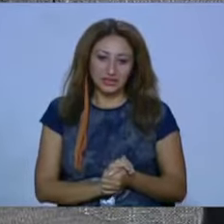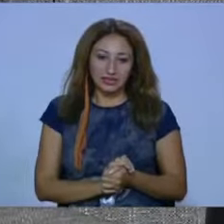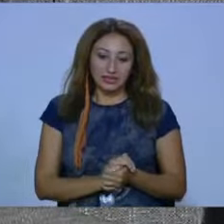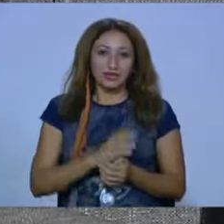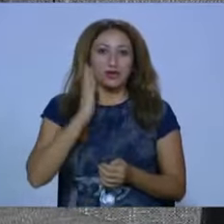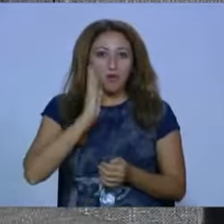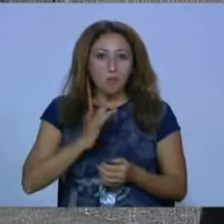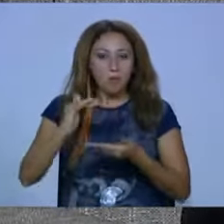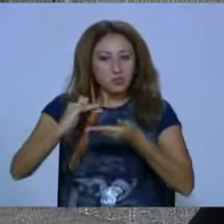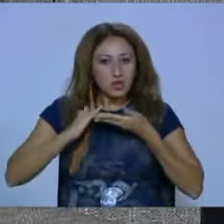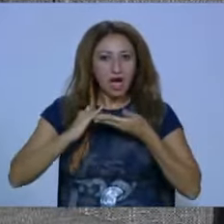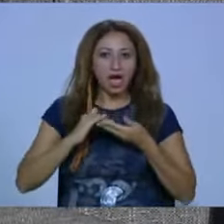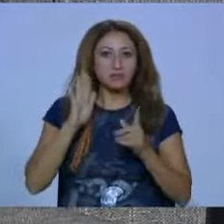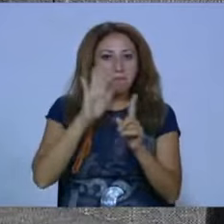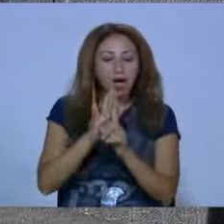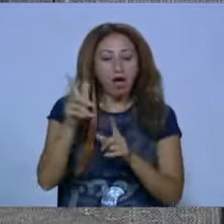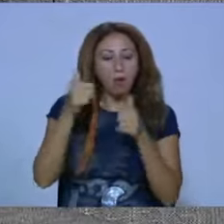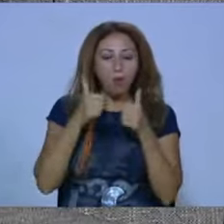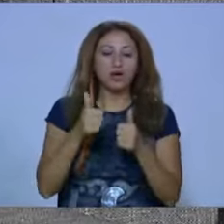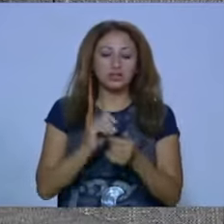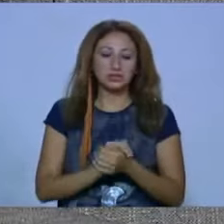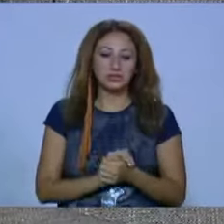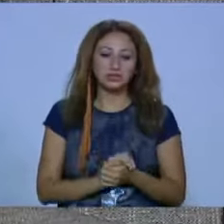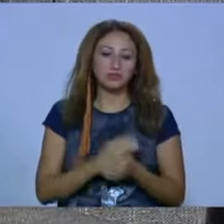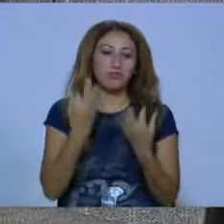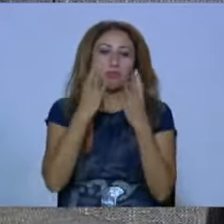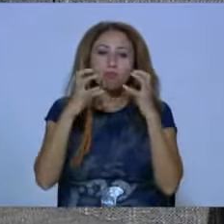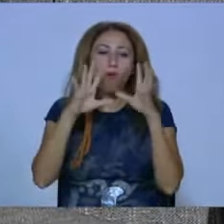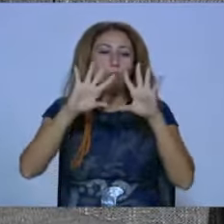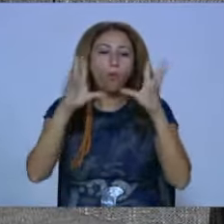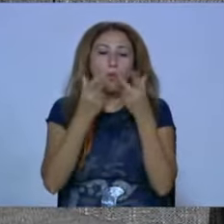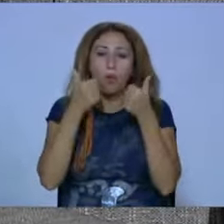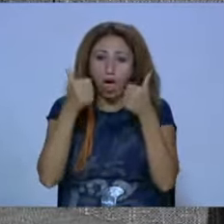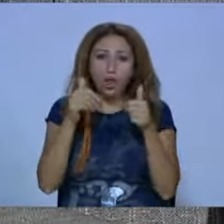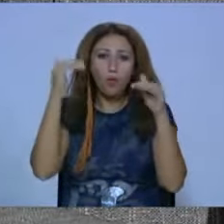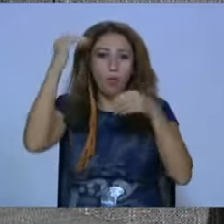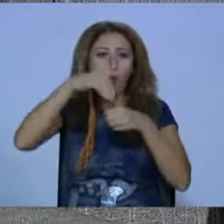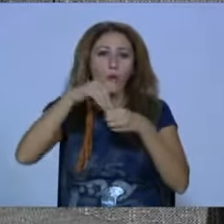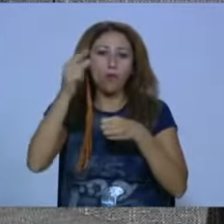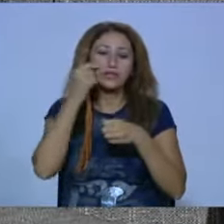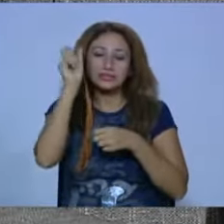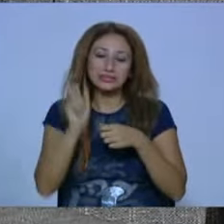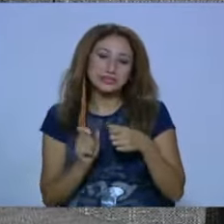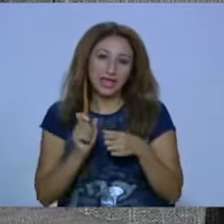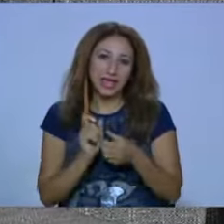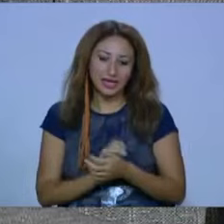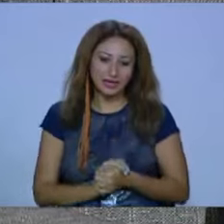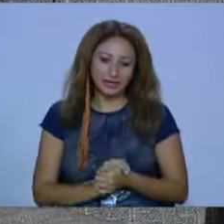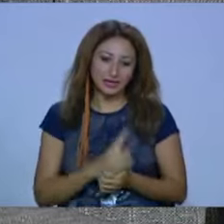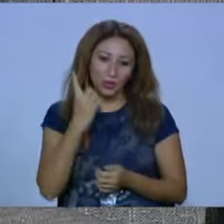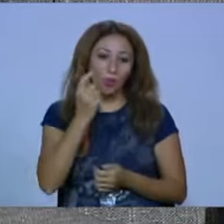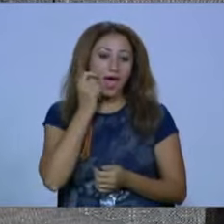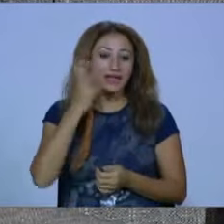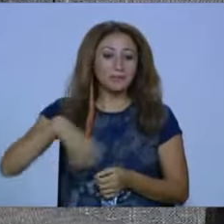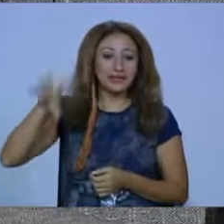تتكئ عليه وظهرك وسندك. هو في كل الحاجات الجميلة اللي ممكن تلاقيها في إنسان. واحد من